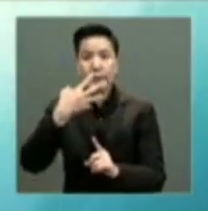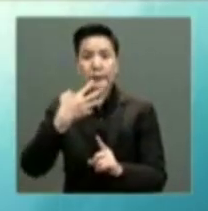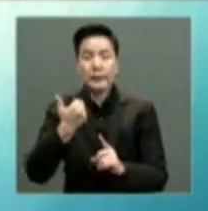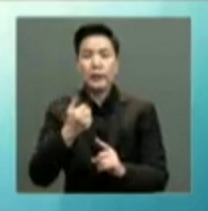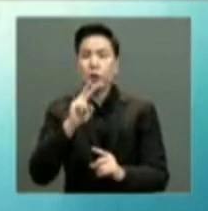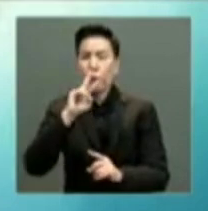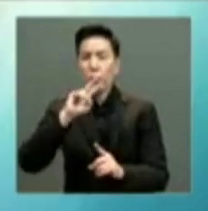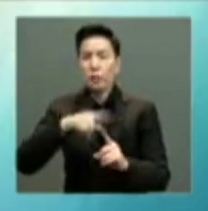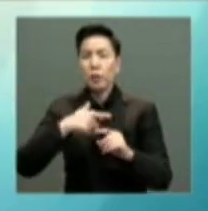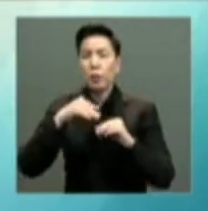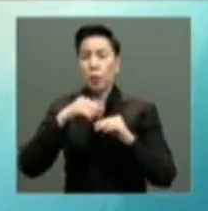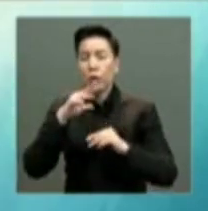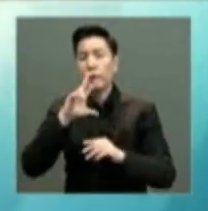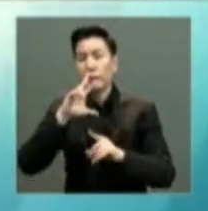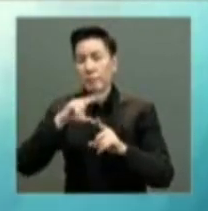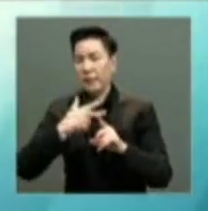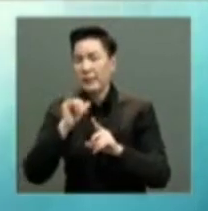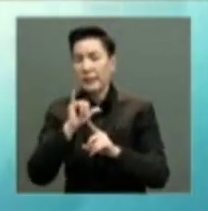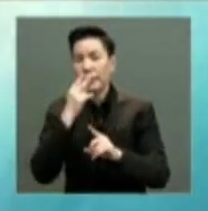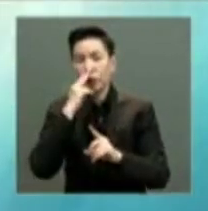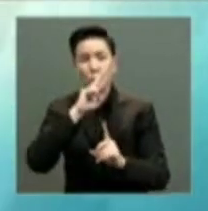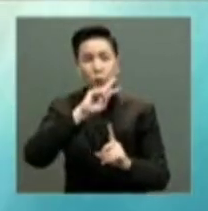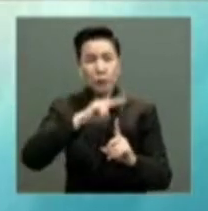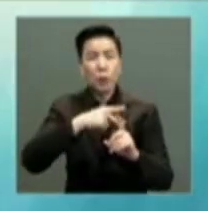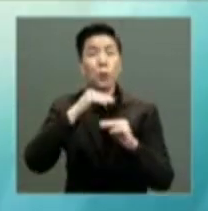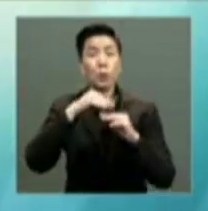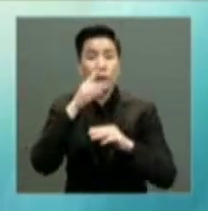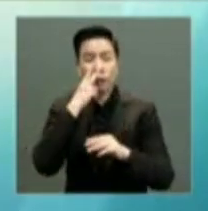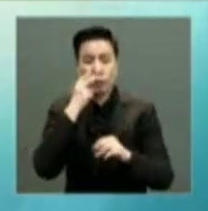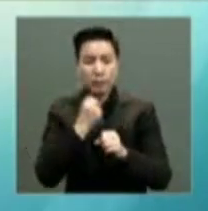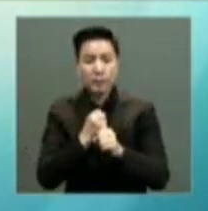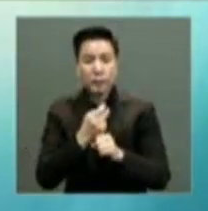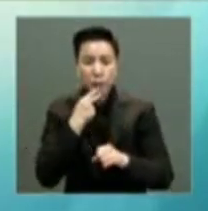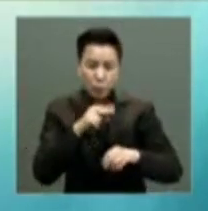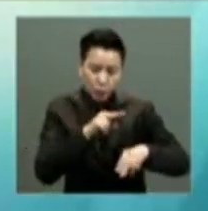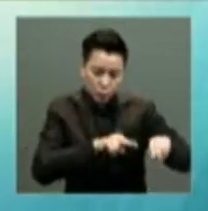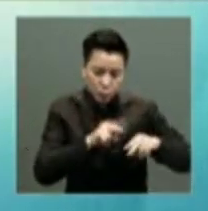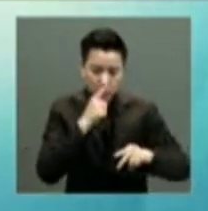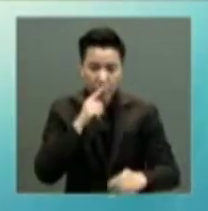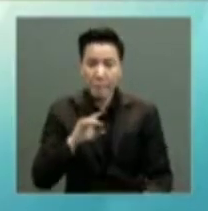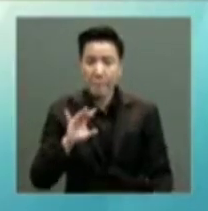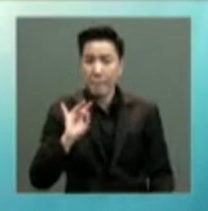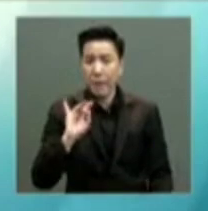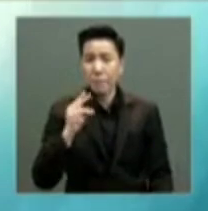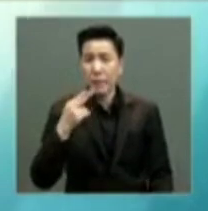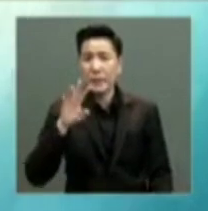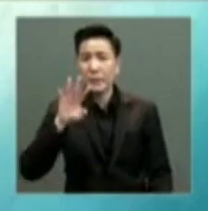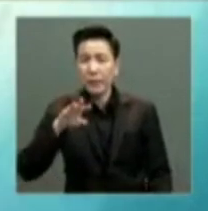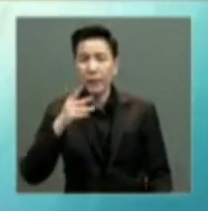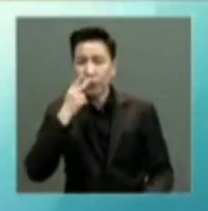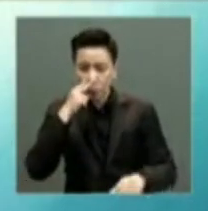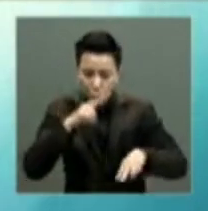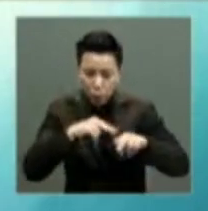อีก 2เดือนกว่า 3เดือนนะไม่ถึง 3เดือนก็มา 2เดือนกว่าเนี่ยตรวจก็ไปได้แค่ 8,000